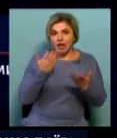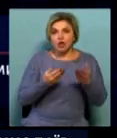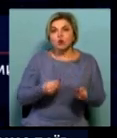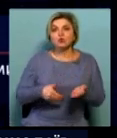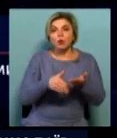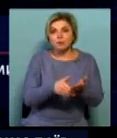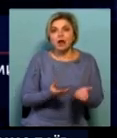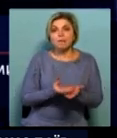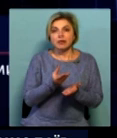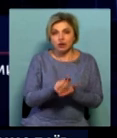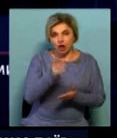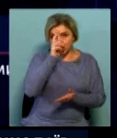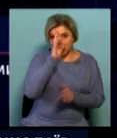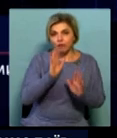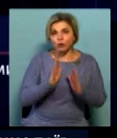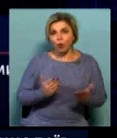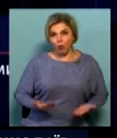оплачує держава лише комунальні послуги?